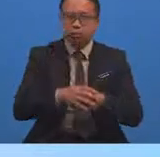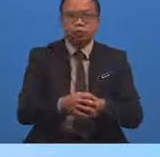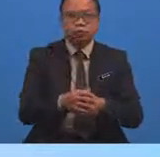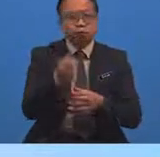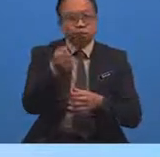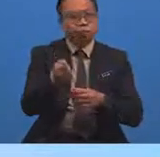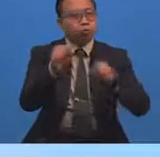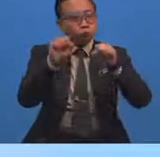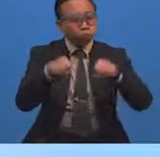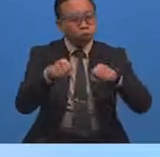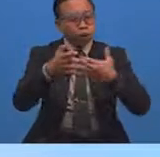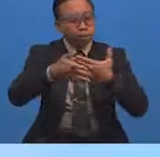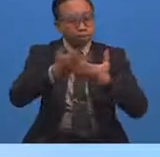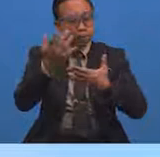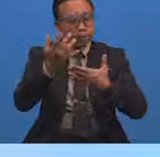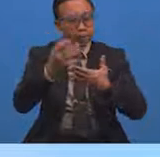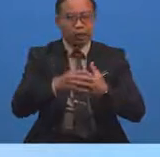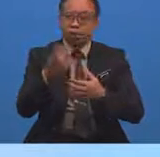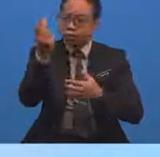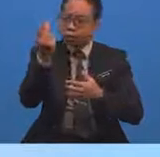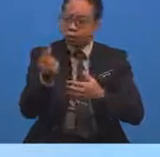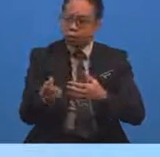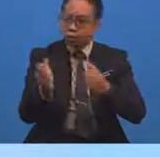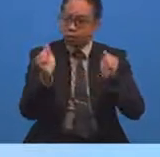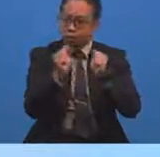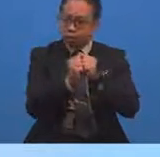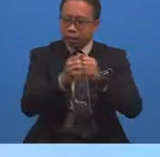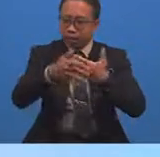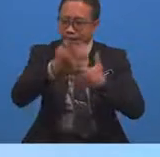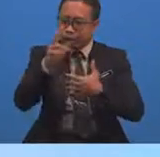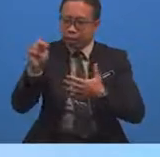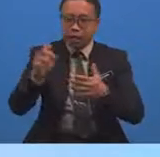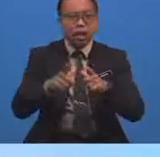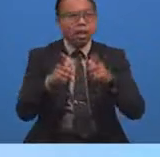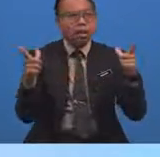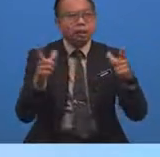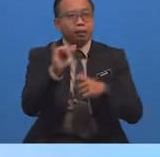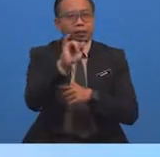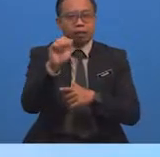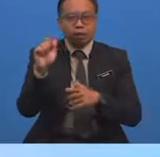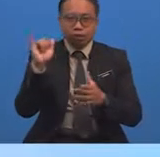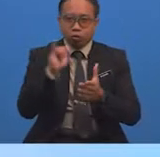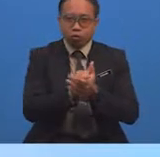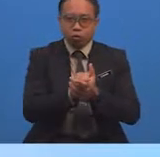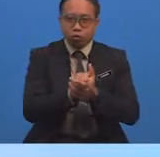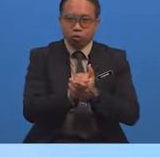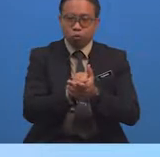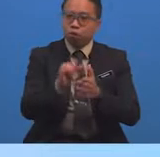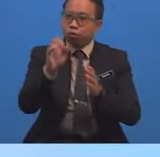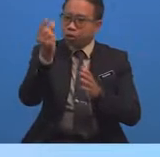juga boleh memanggil jarum menit dengan panggilan Baim yaitu jarum